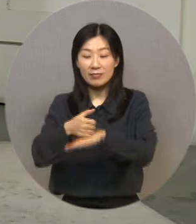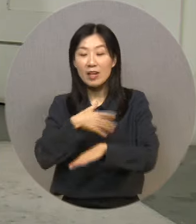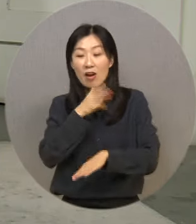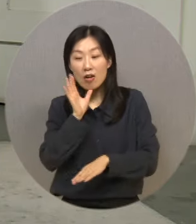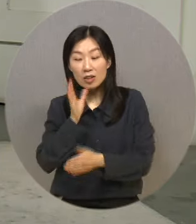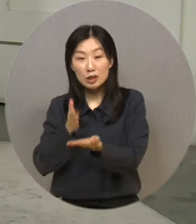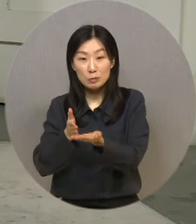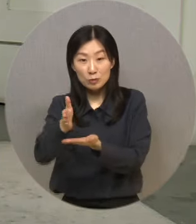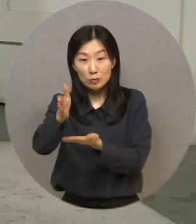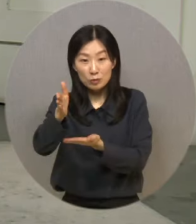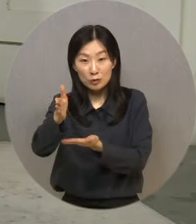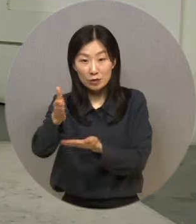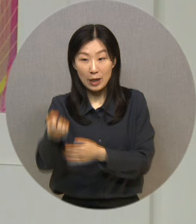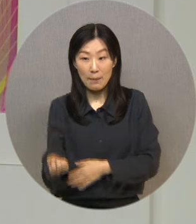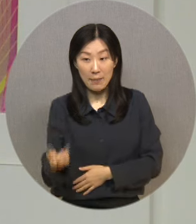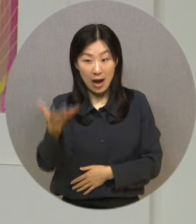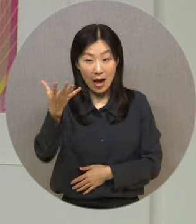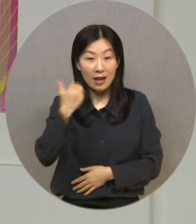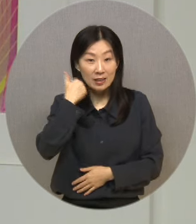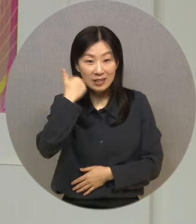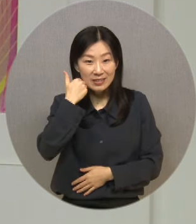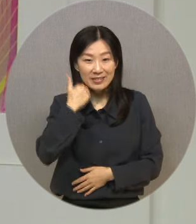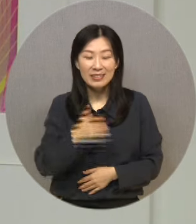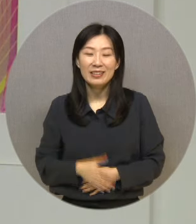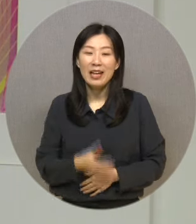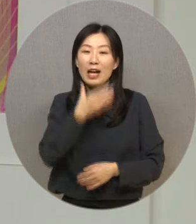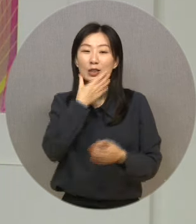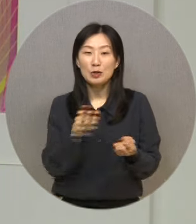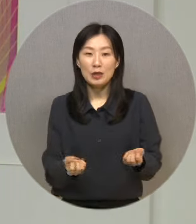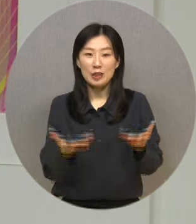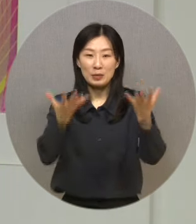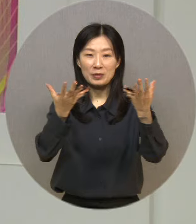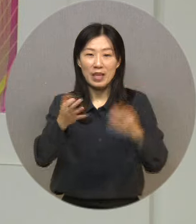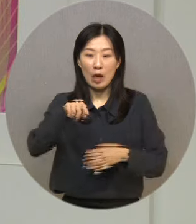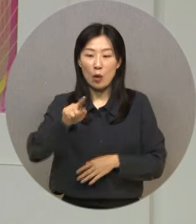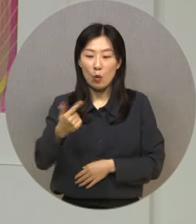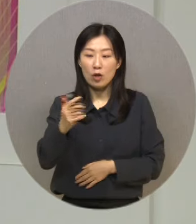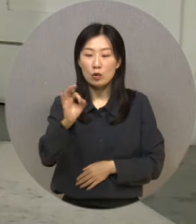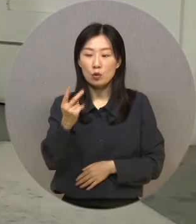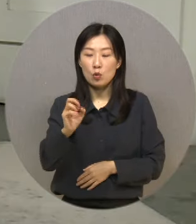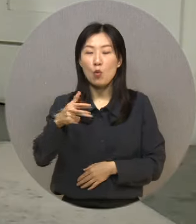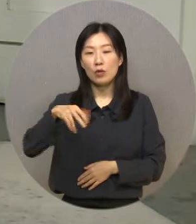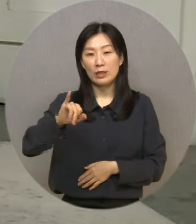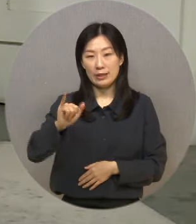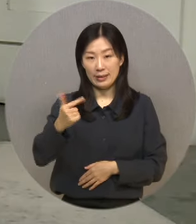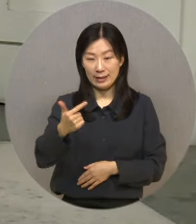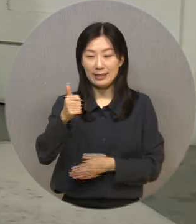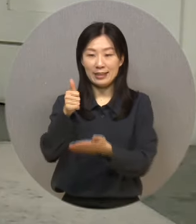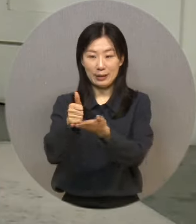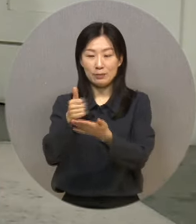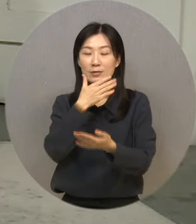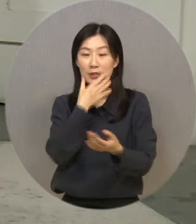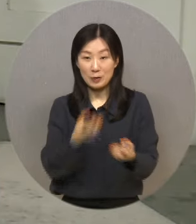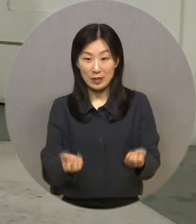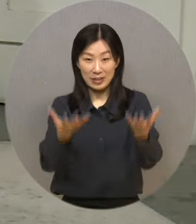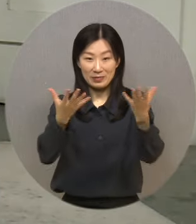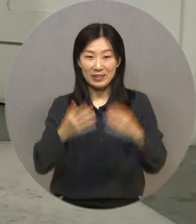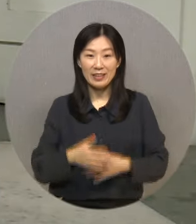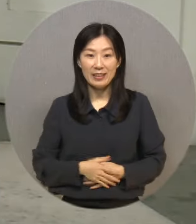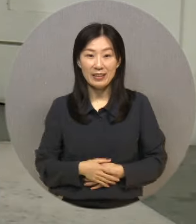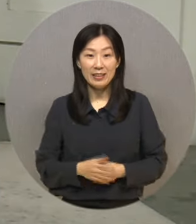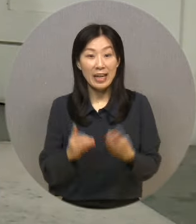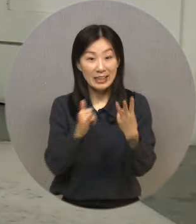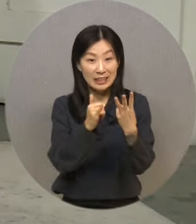부문 우승자는 축하드리겠습니다. 원용진님. 축하합니다. 자, 이렇게 세